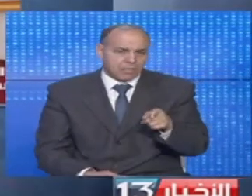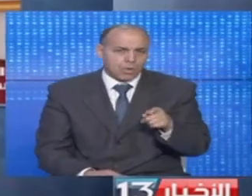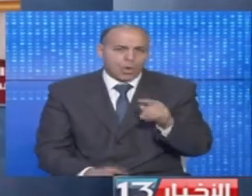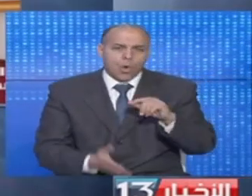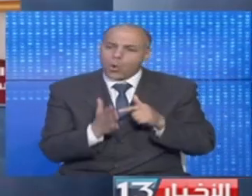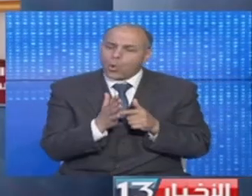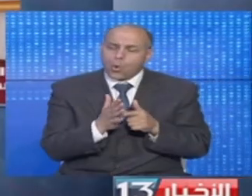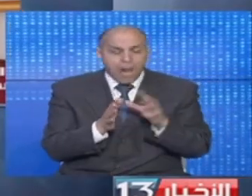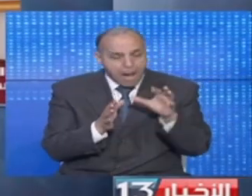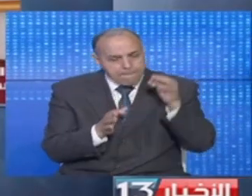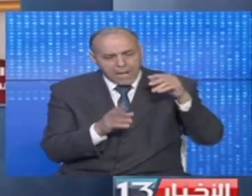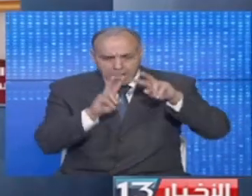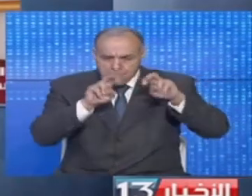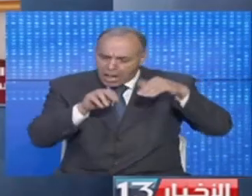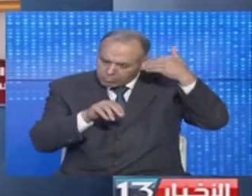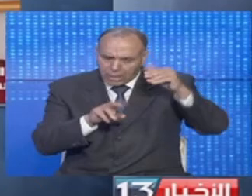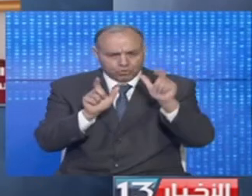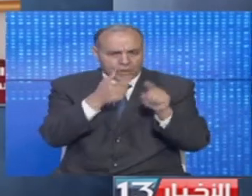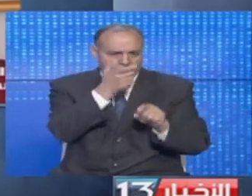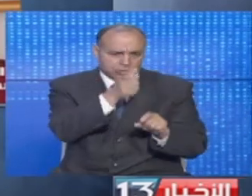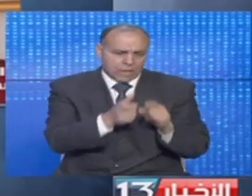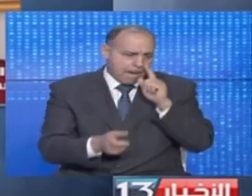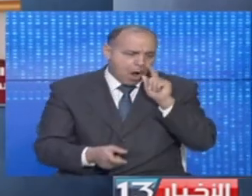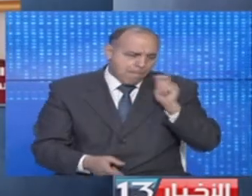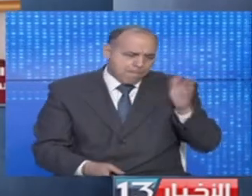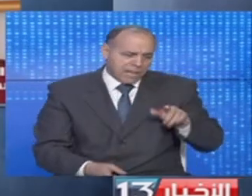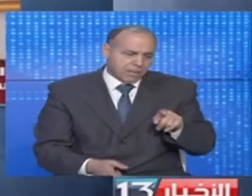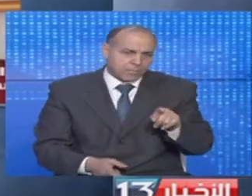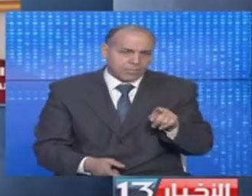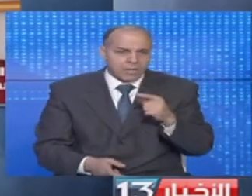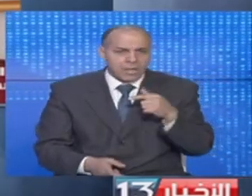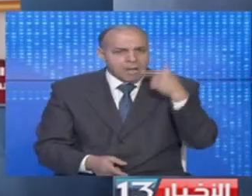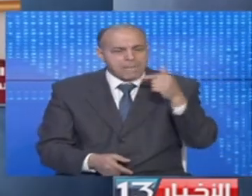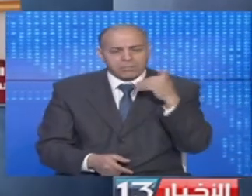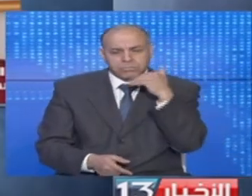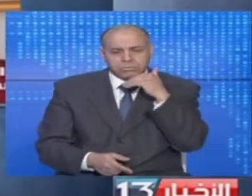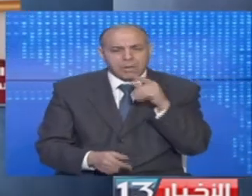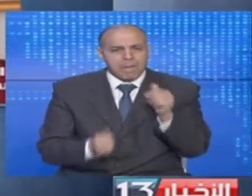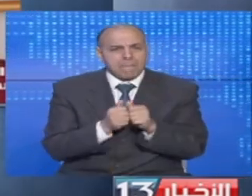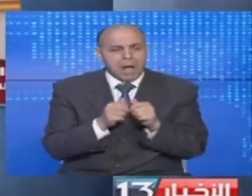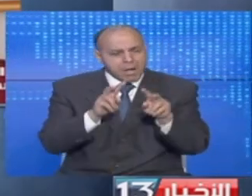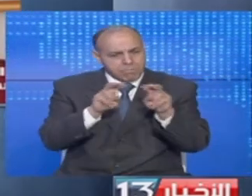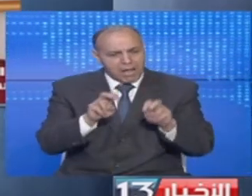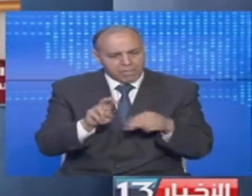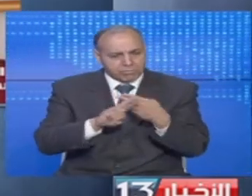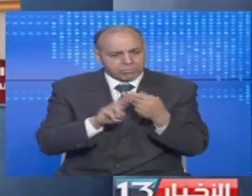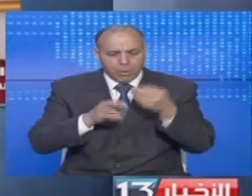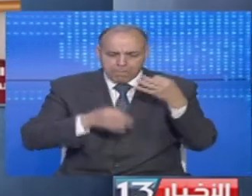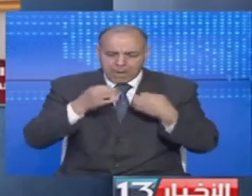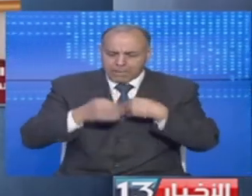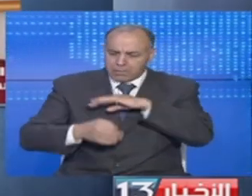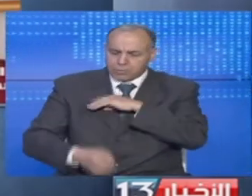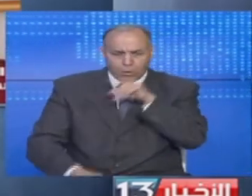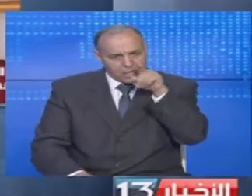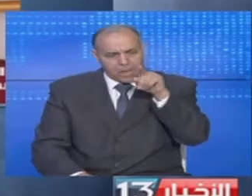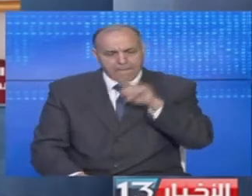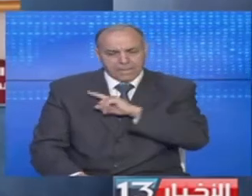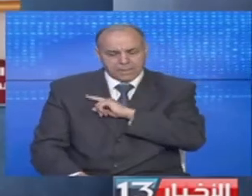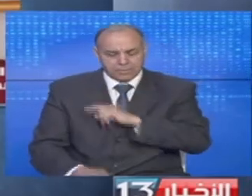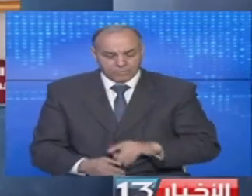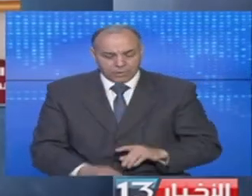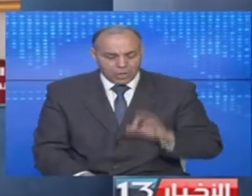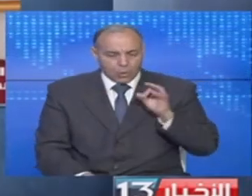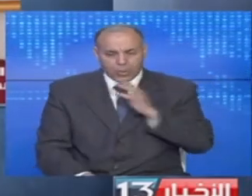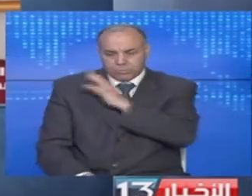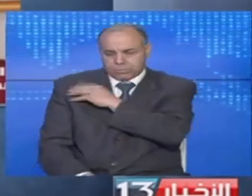كل من تيقف عنه البحث. بطبيعه الحال بعد التنسيق مباشره مع التحقيق والنيابه العموميه بالمكان في مدنين.